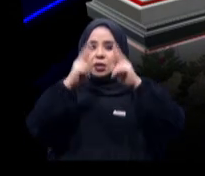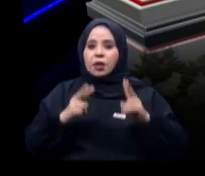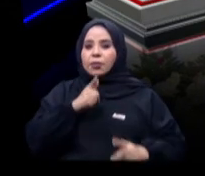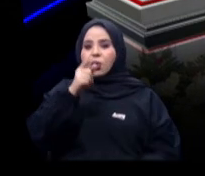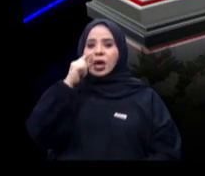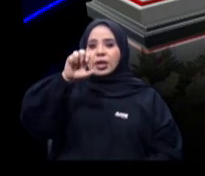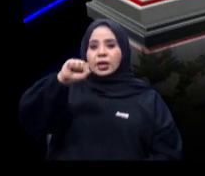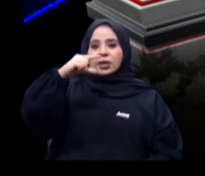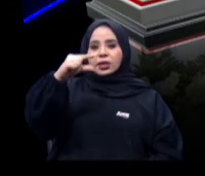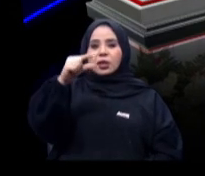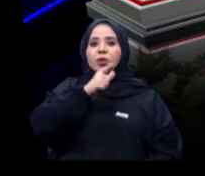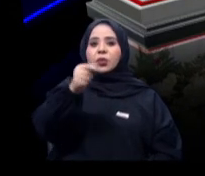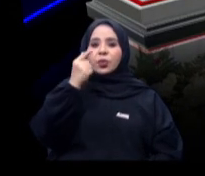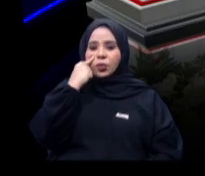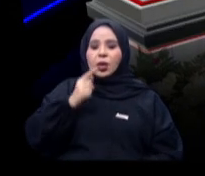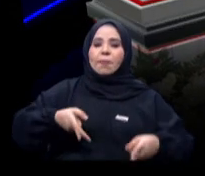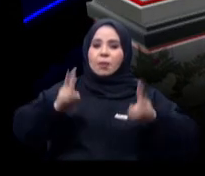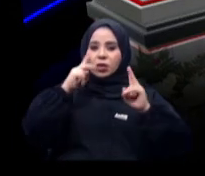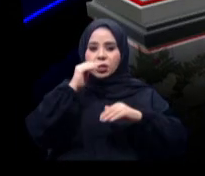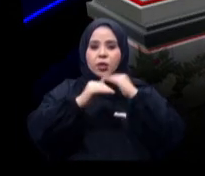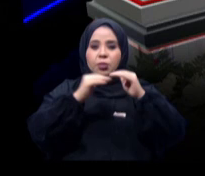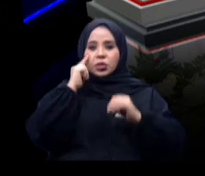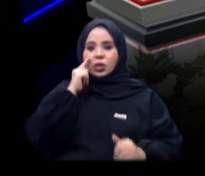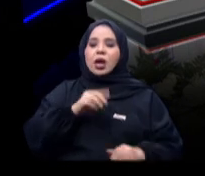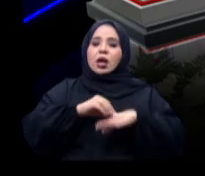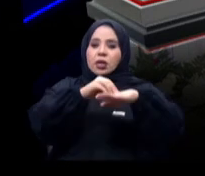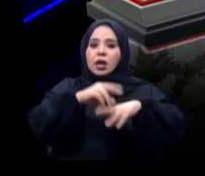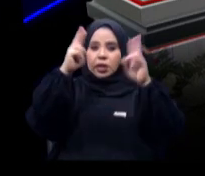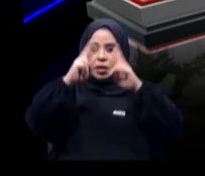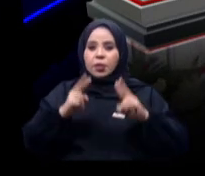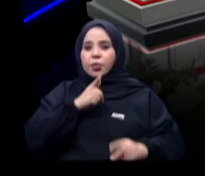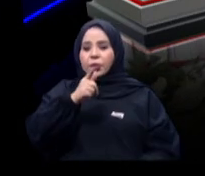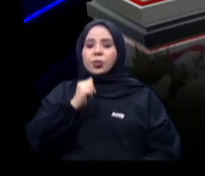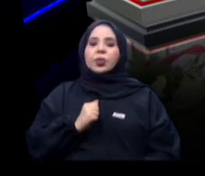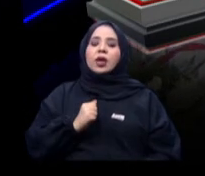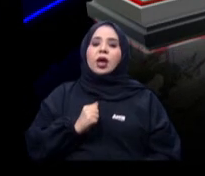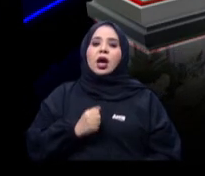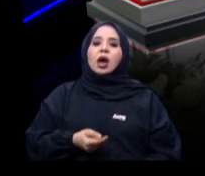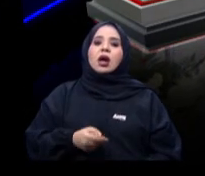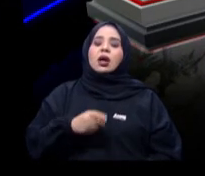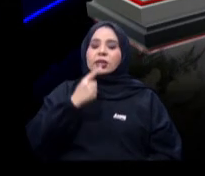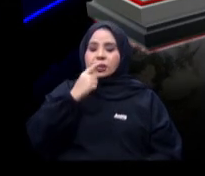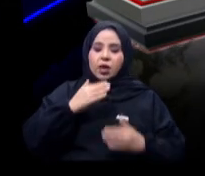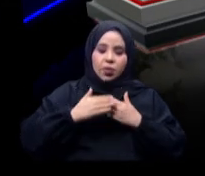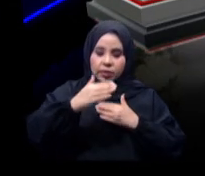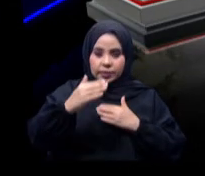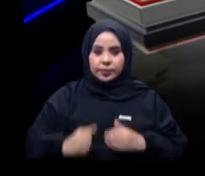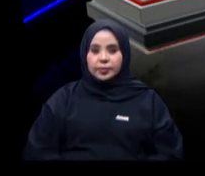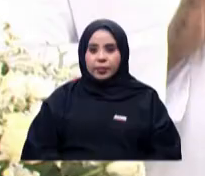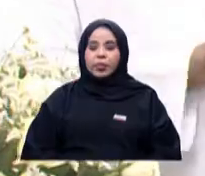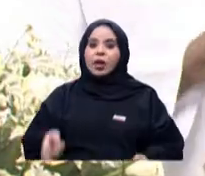والتي تأتي ضمن مشروع تطوير شبكات نقل الكهرباء لجهدي 220 و66 كيلو فولت للسنوات